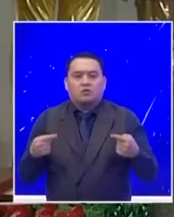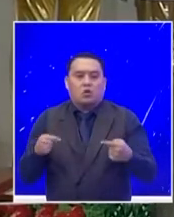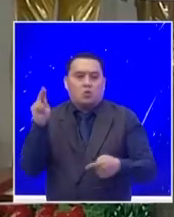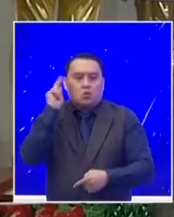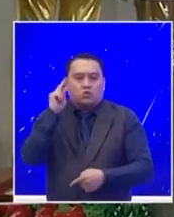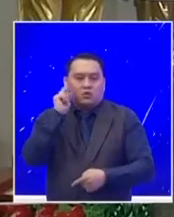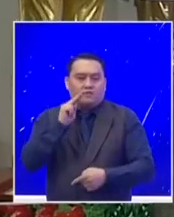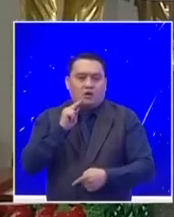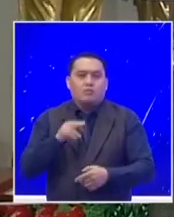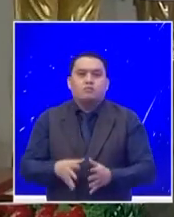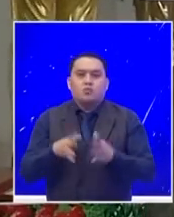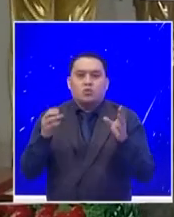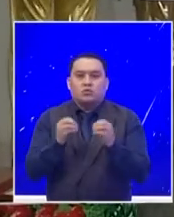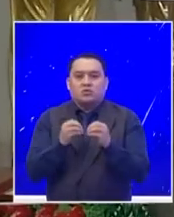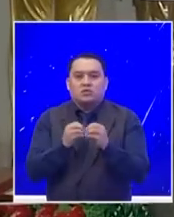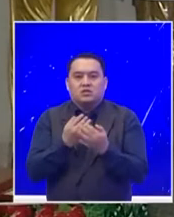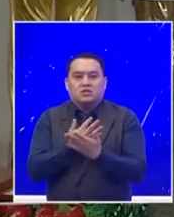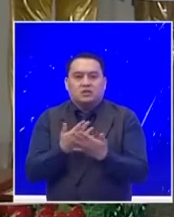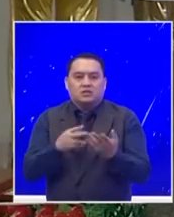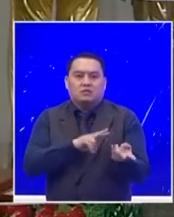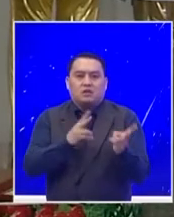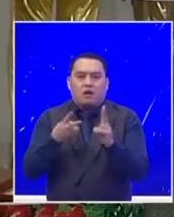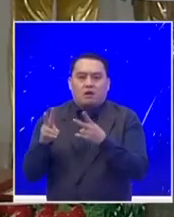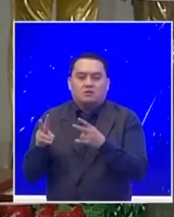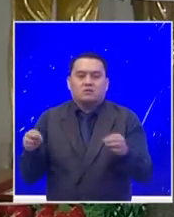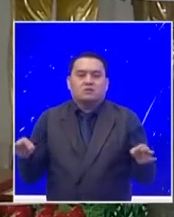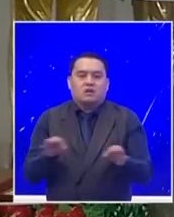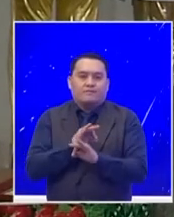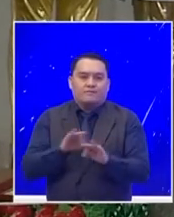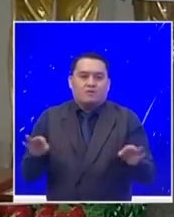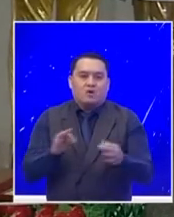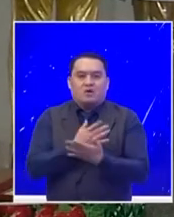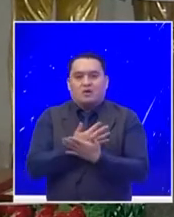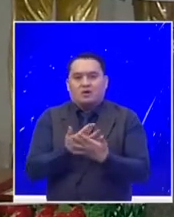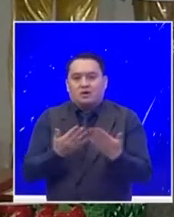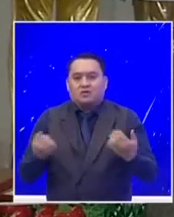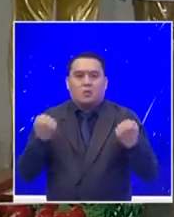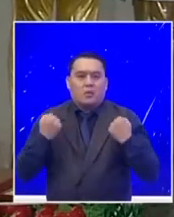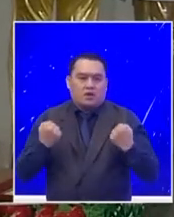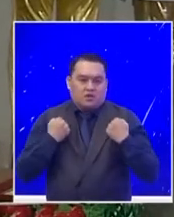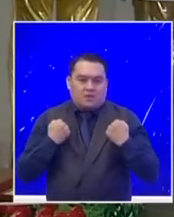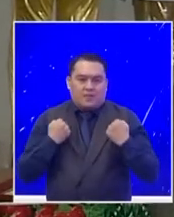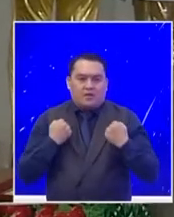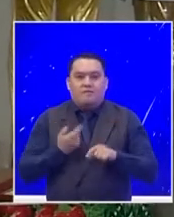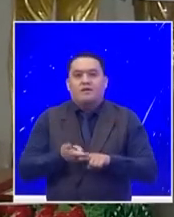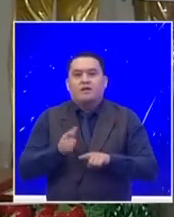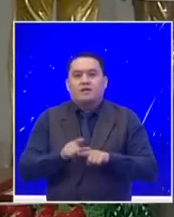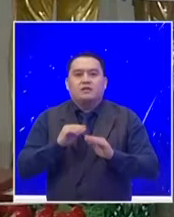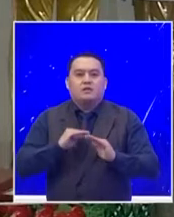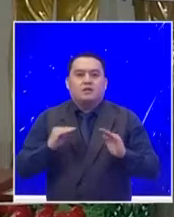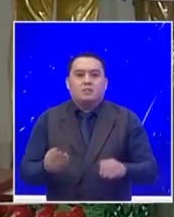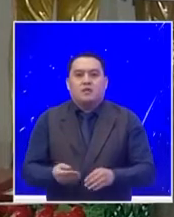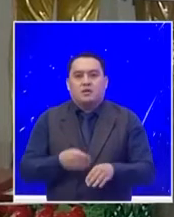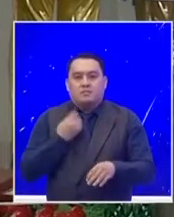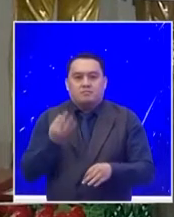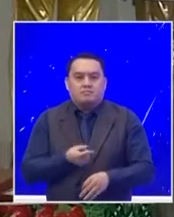и секции. Их более 10 видов. Это и танцы, игры на баяне, кобызе, сансырнай, спортивные секции. Вот с этими детьми мы и мастерили